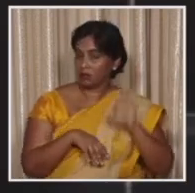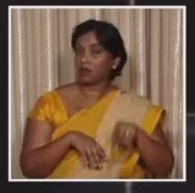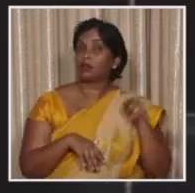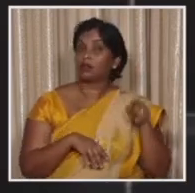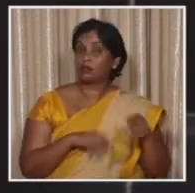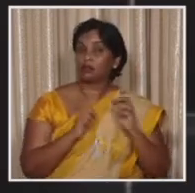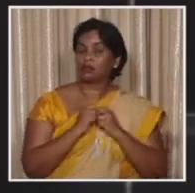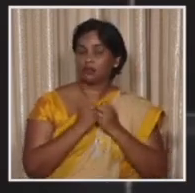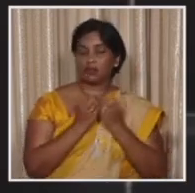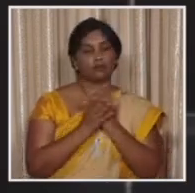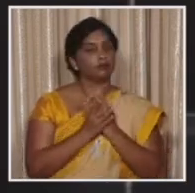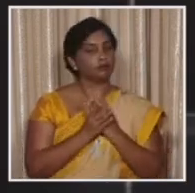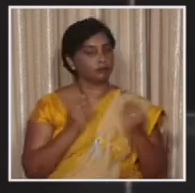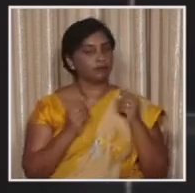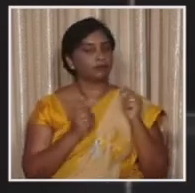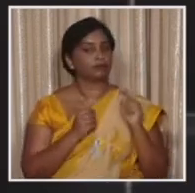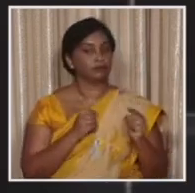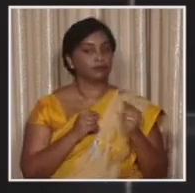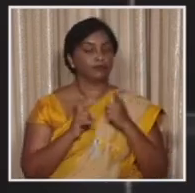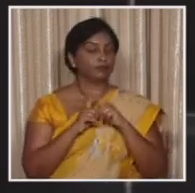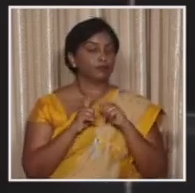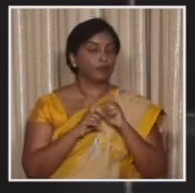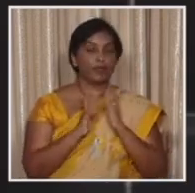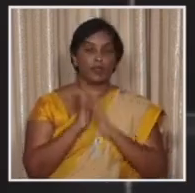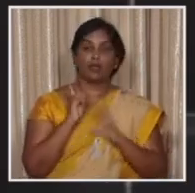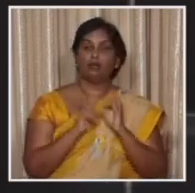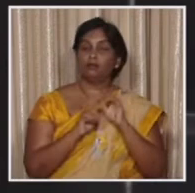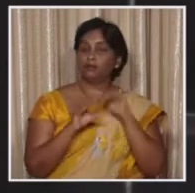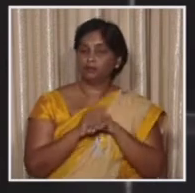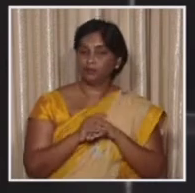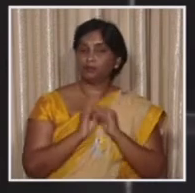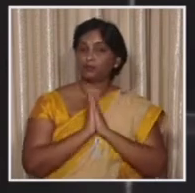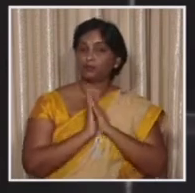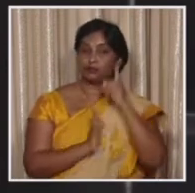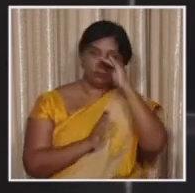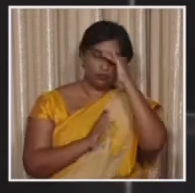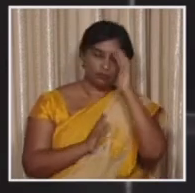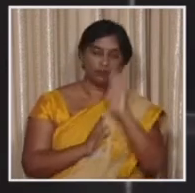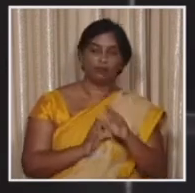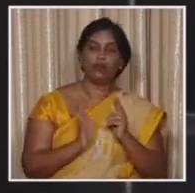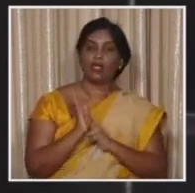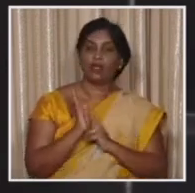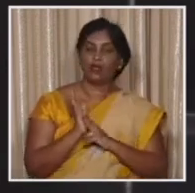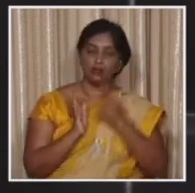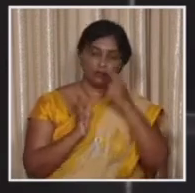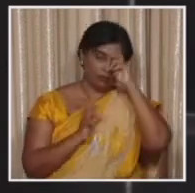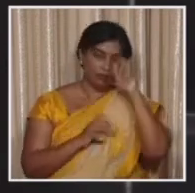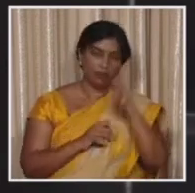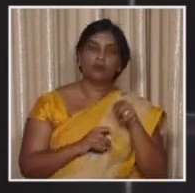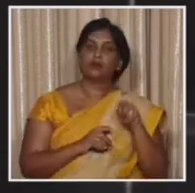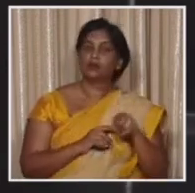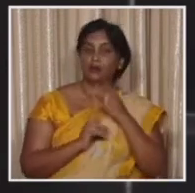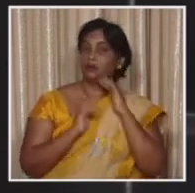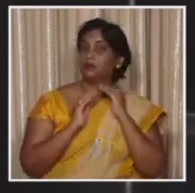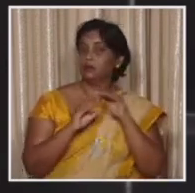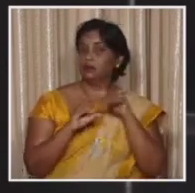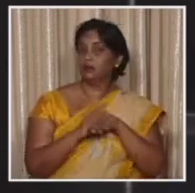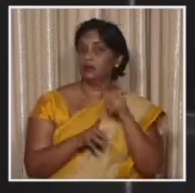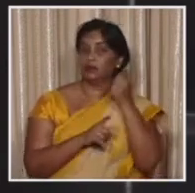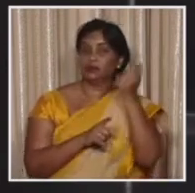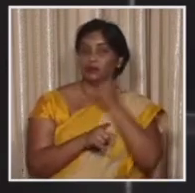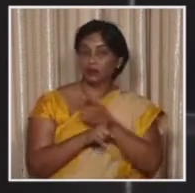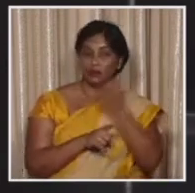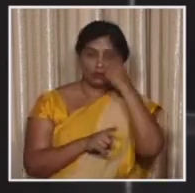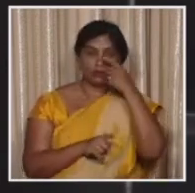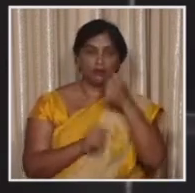ඒ ගැටලුව නිරාකරණය කරමින් එවකට අධ්‍යාපන ඇමති ලෙස සිටි බෞද්ධ නායකයෙකු වන නිශ්ශංක විජේරත්න මහතා එම පාසල්වල ගුරු වැටුප්